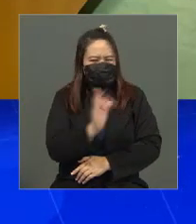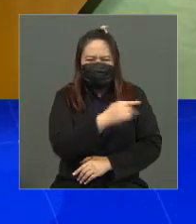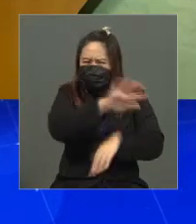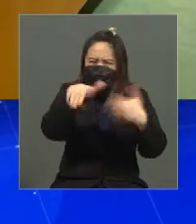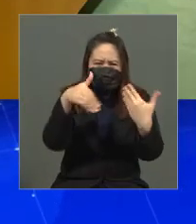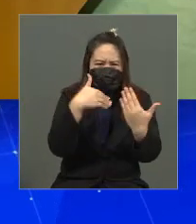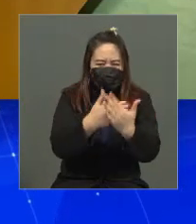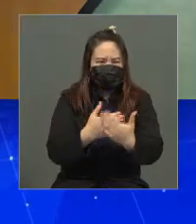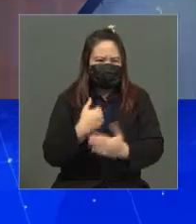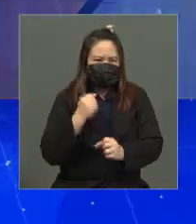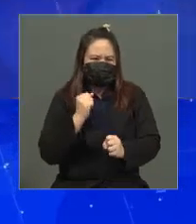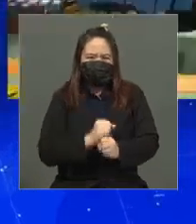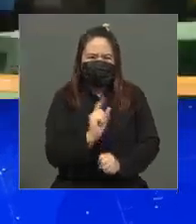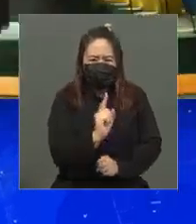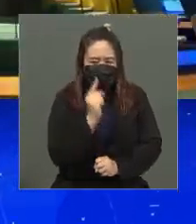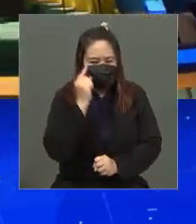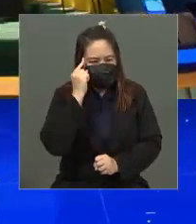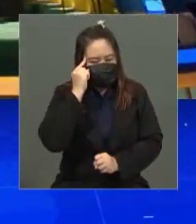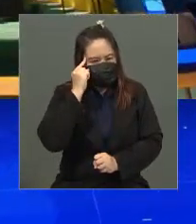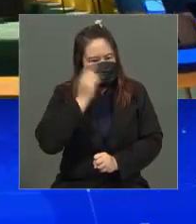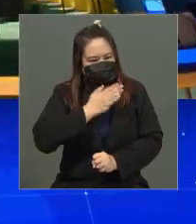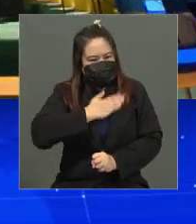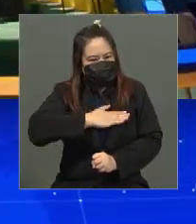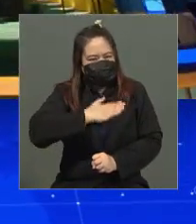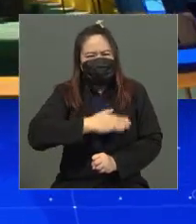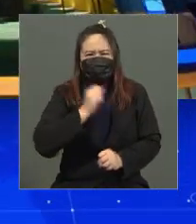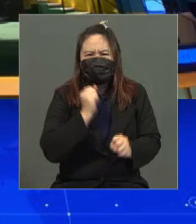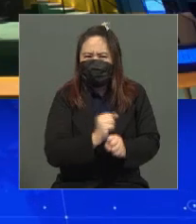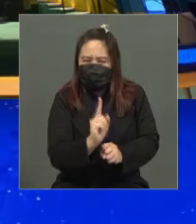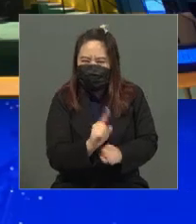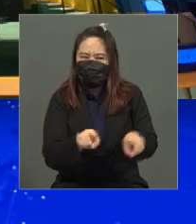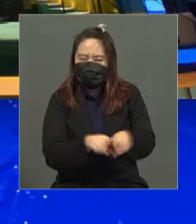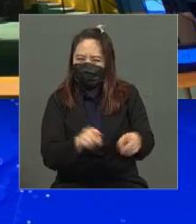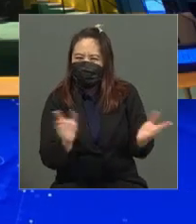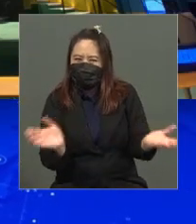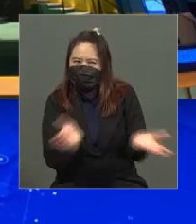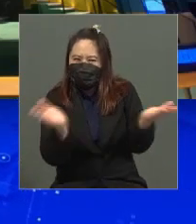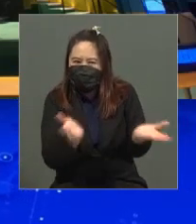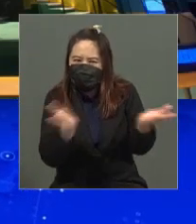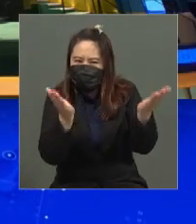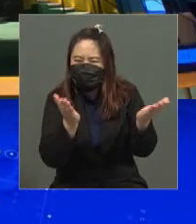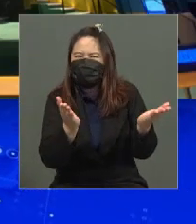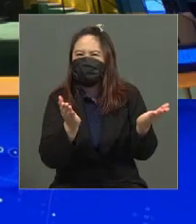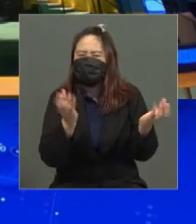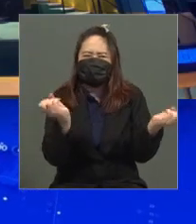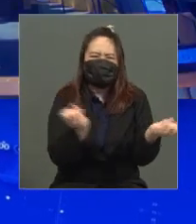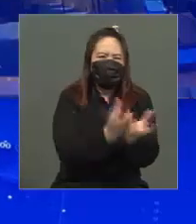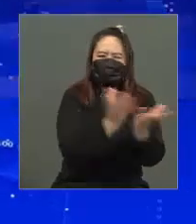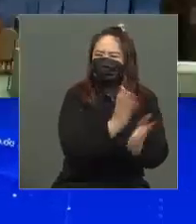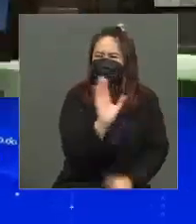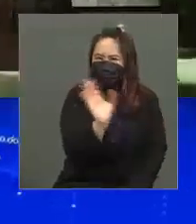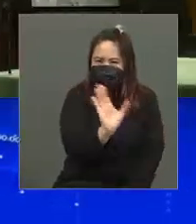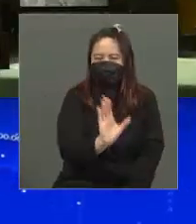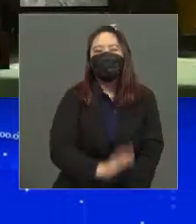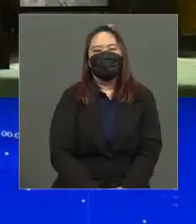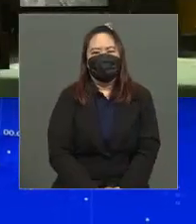องยับยังช่างใจถึงขีดสุดเลี่ยงการกระทำใด ที่อาจย่วยยุรือกระตุนให้เกิดสถานการณ์ตึงเครียดขึ้